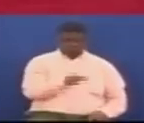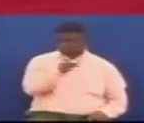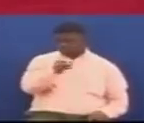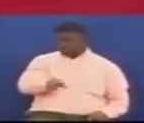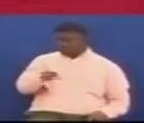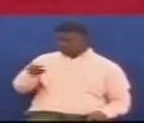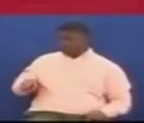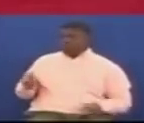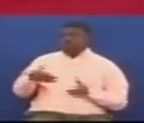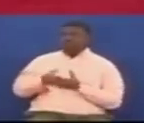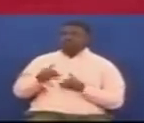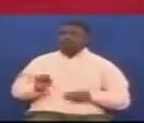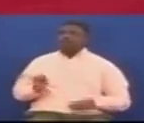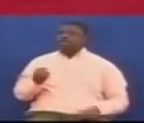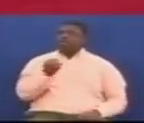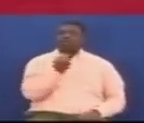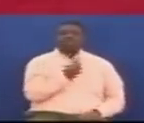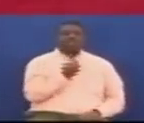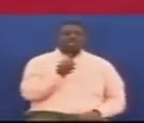shilingi